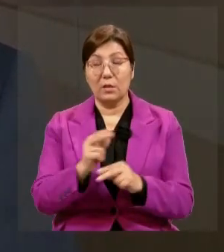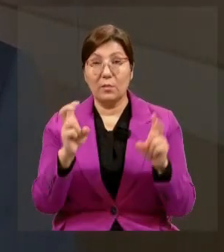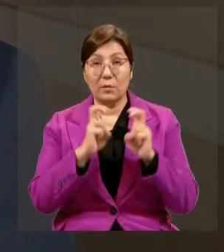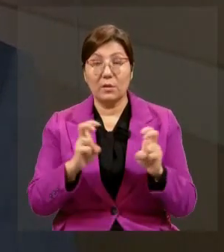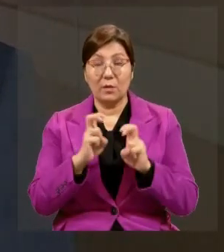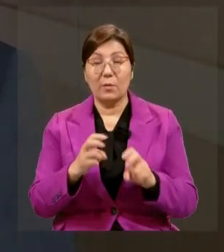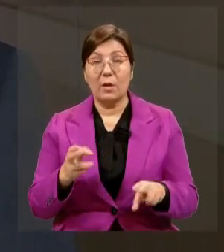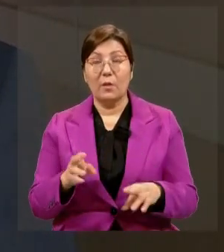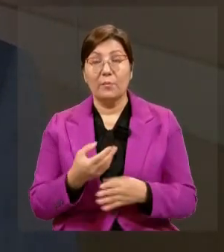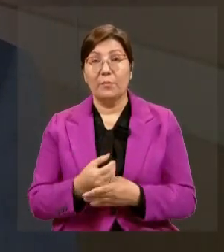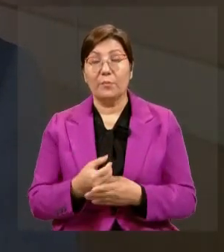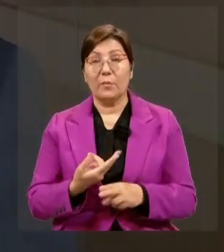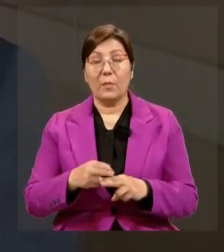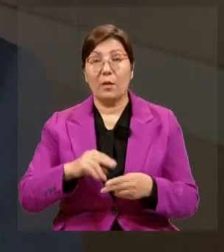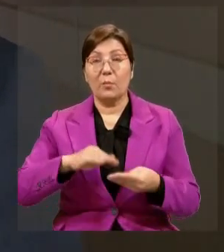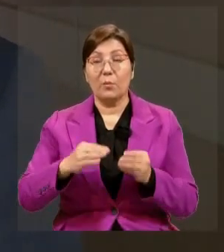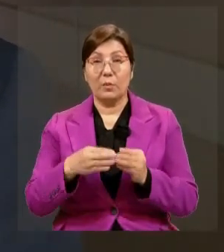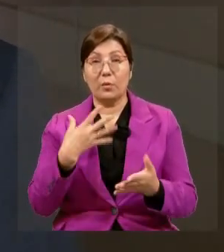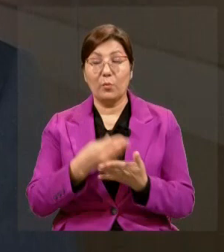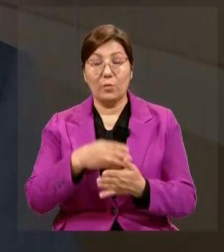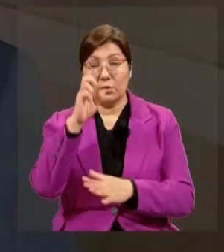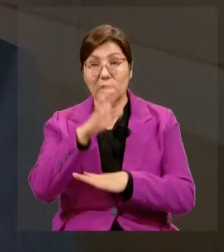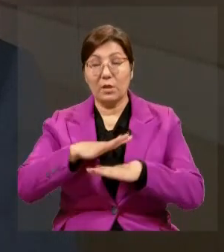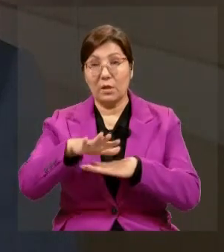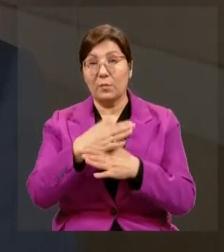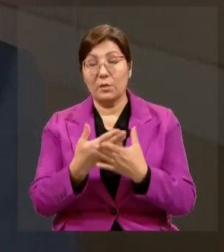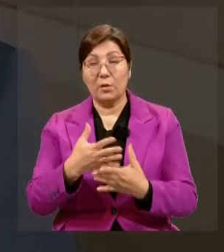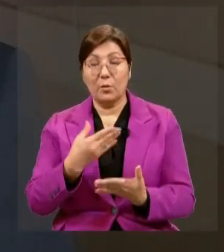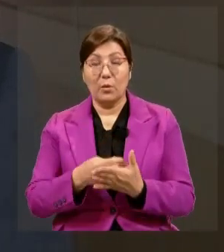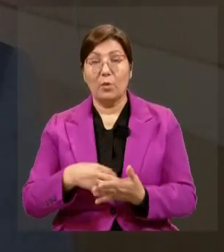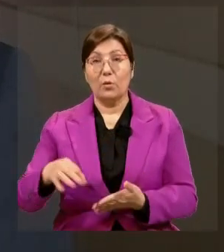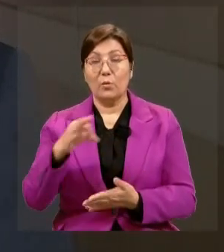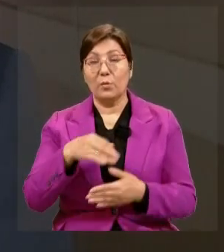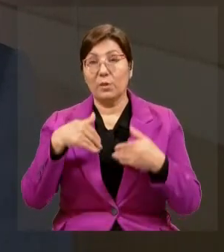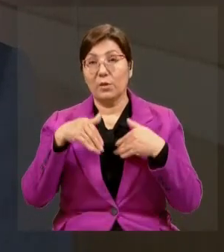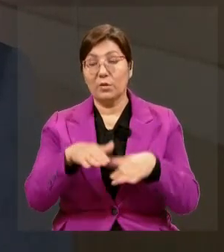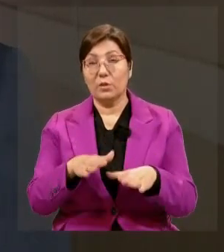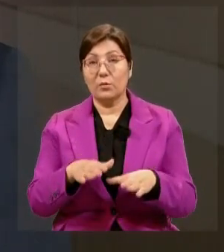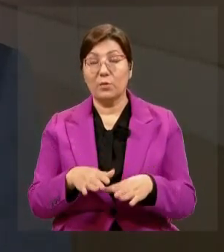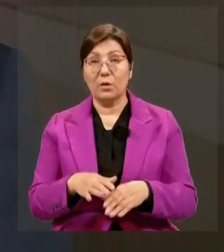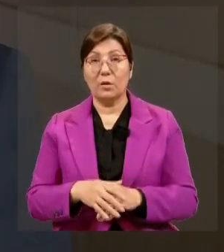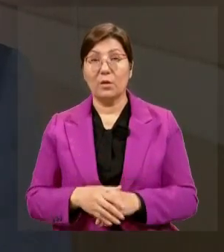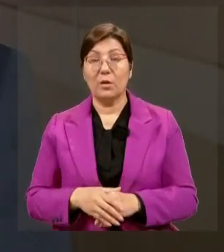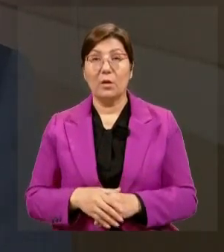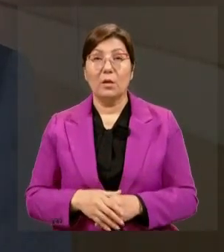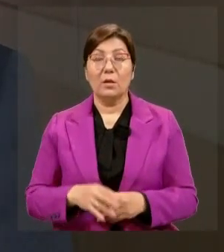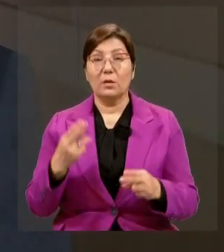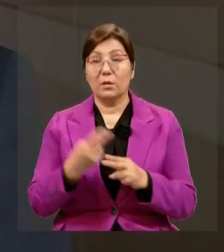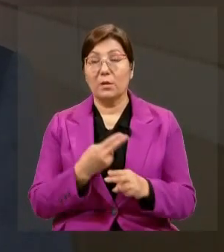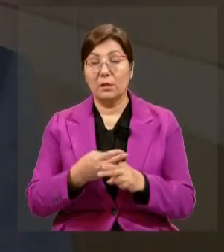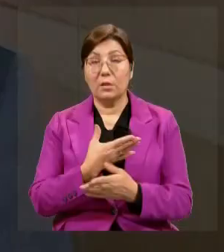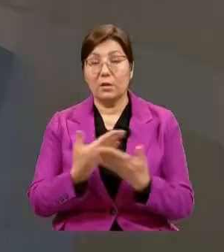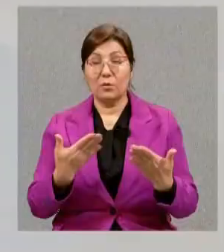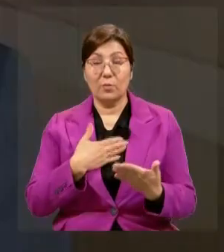мәселені өзіміздің елімізде, біздің облысымызда шешуге қазір ешқандай қиындық жоқ. Біз оған